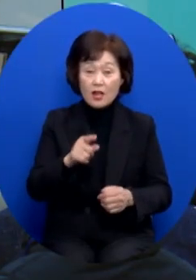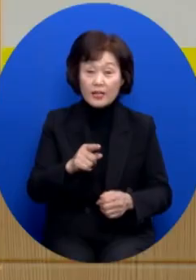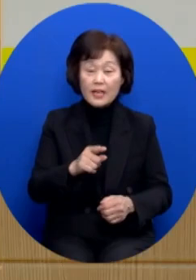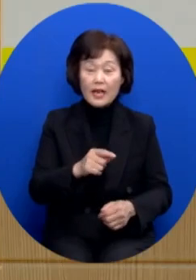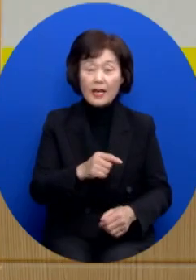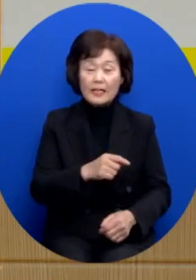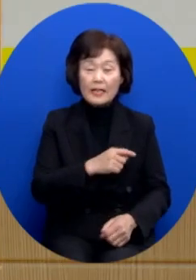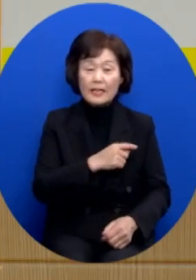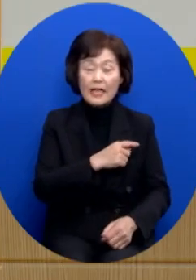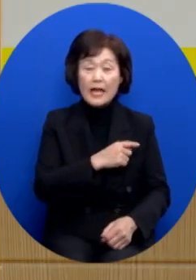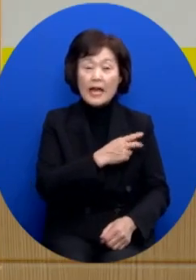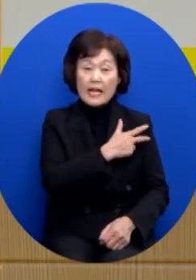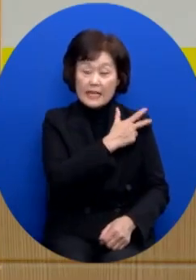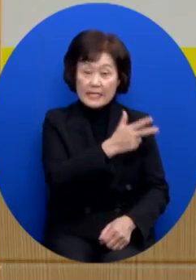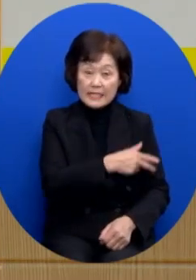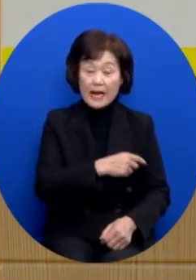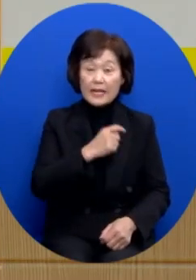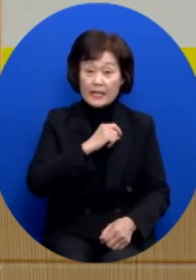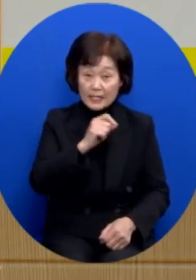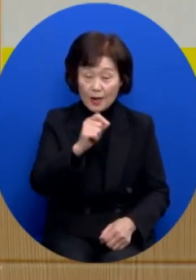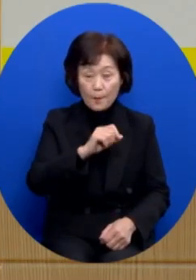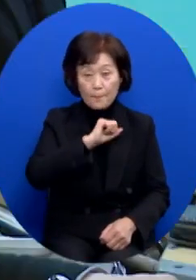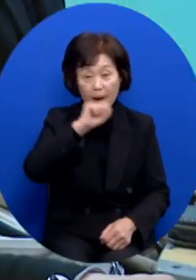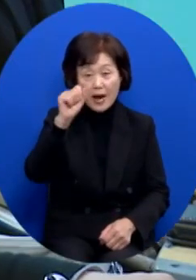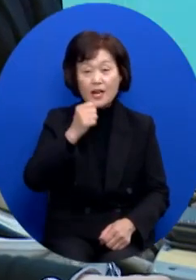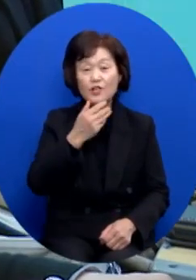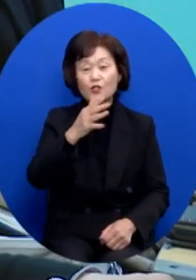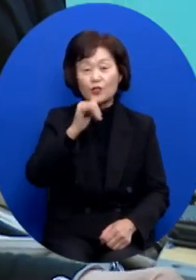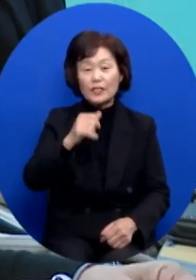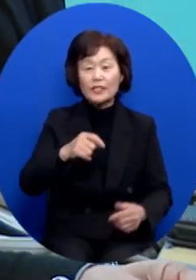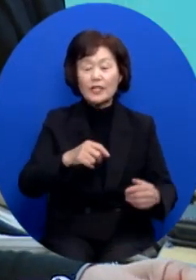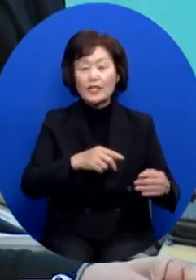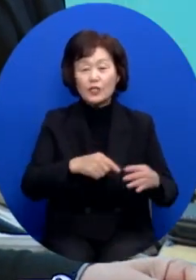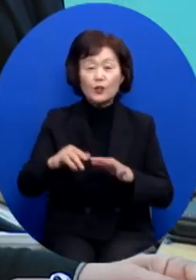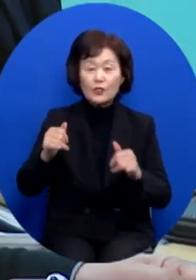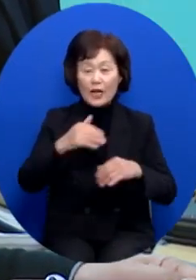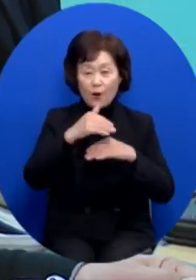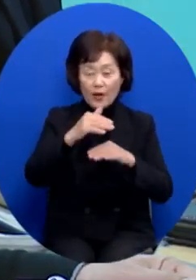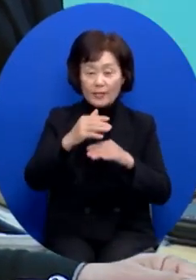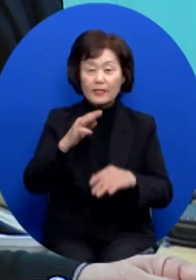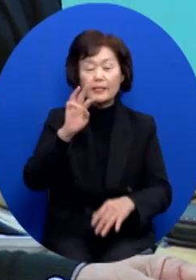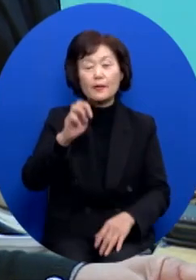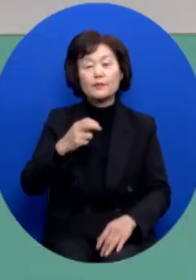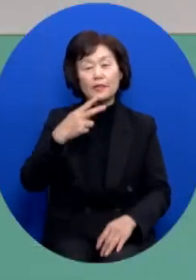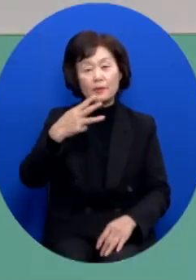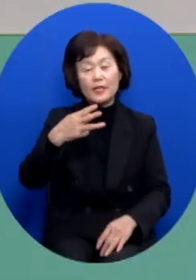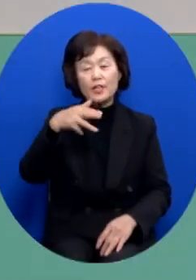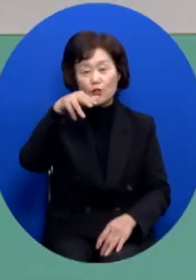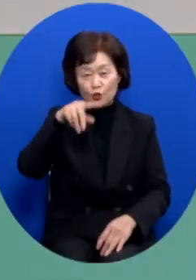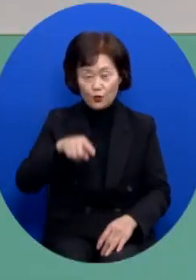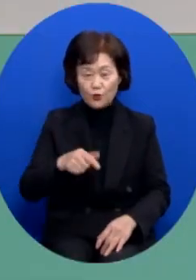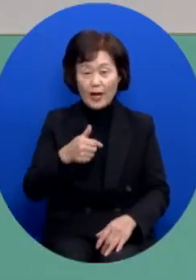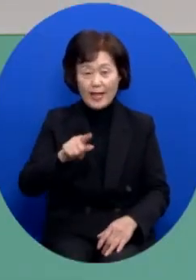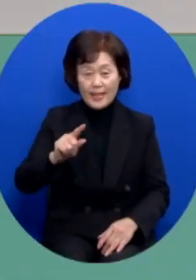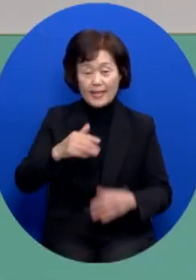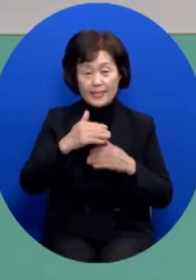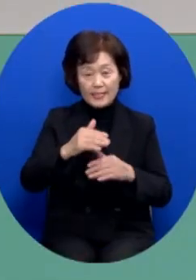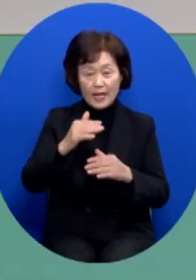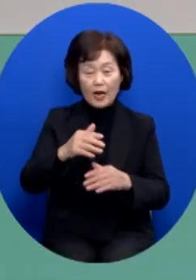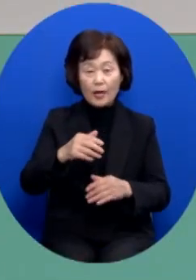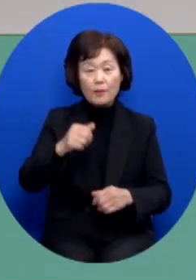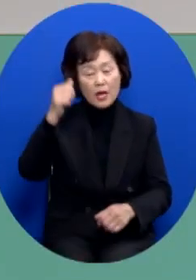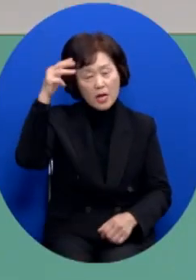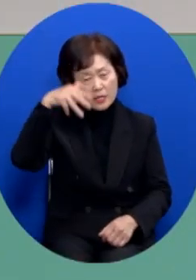있는 제1기 치매예방 지도자 과정은 총 52명의 수강생이 지원했으며 치매의 정의, 인지기능과 생활,